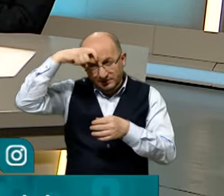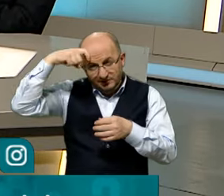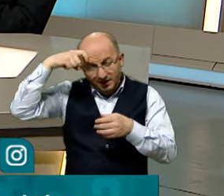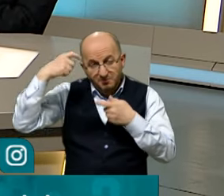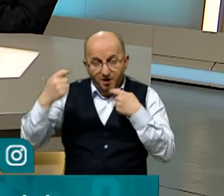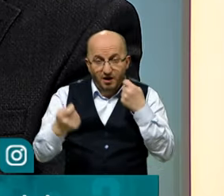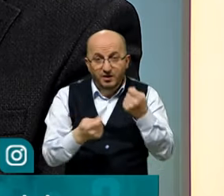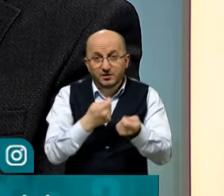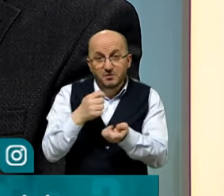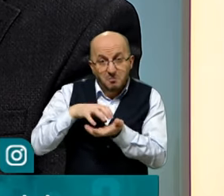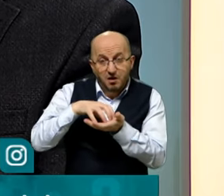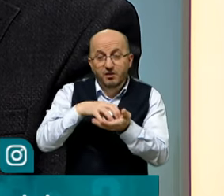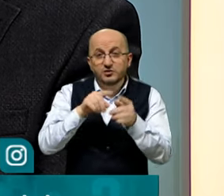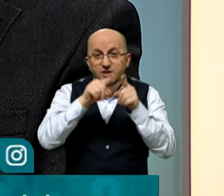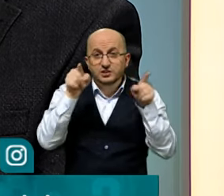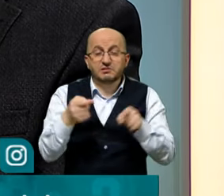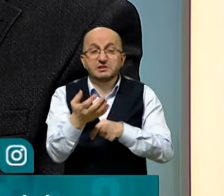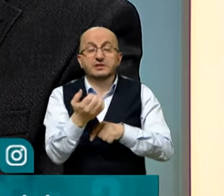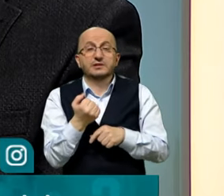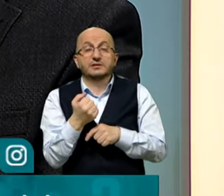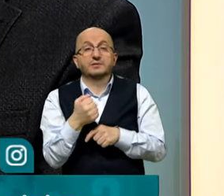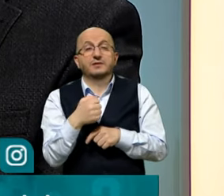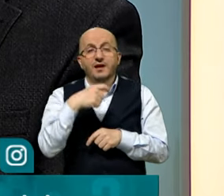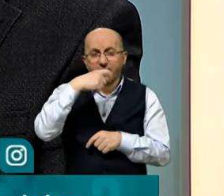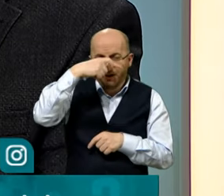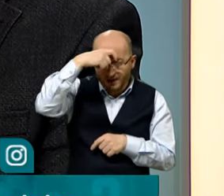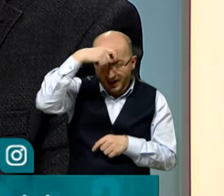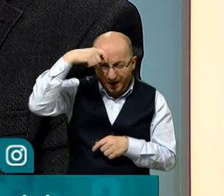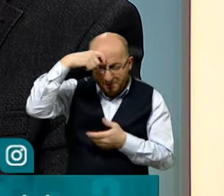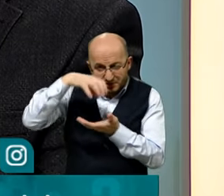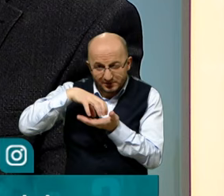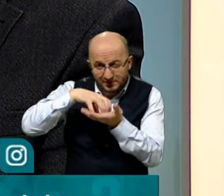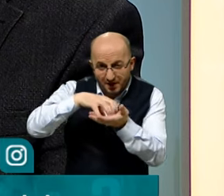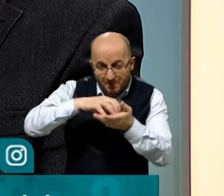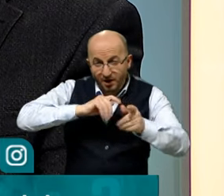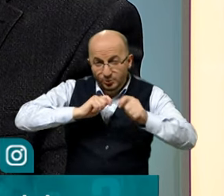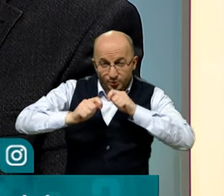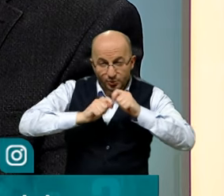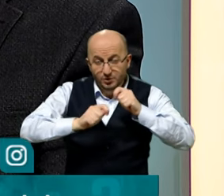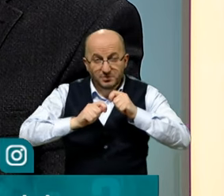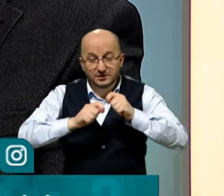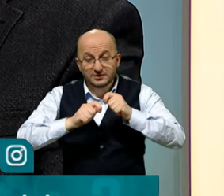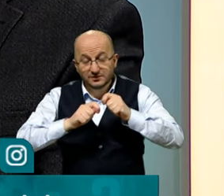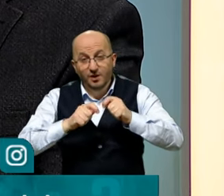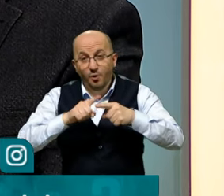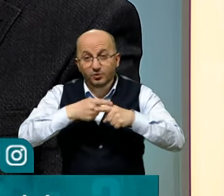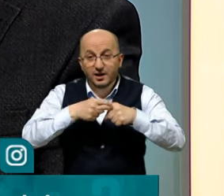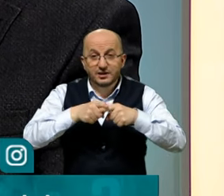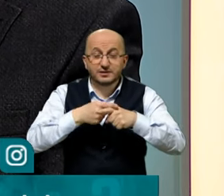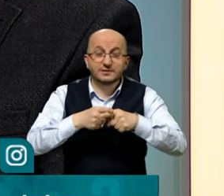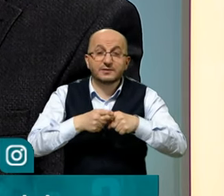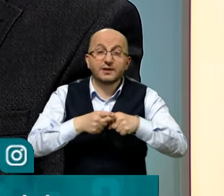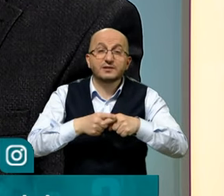çerçevesinde alırlar emek-sermaye akdinde sözleşmesinde ortaklığında